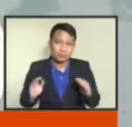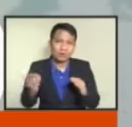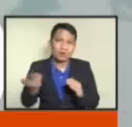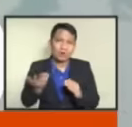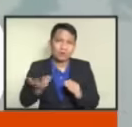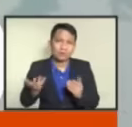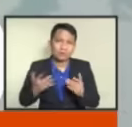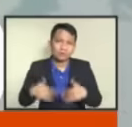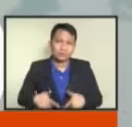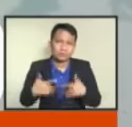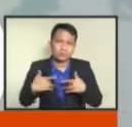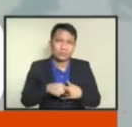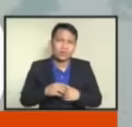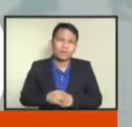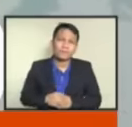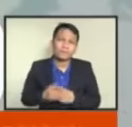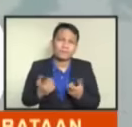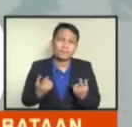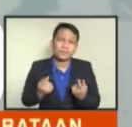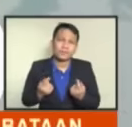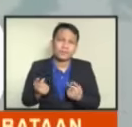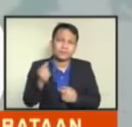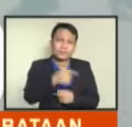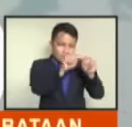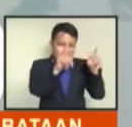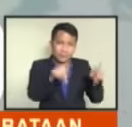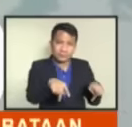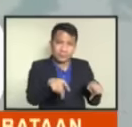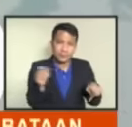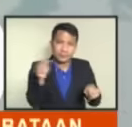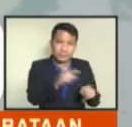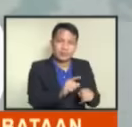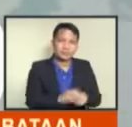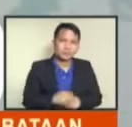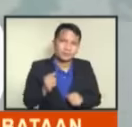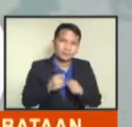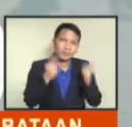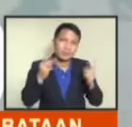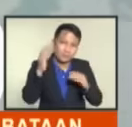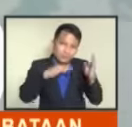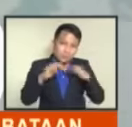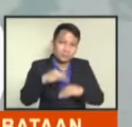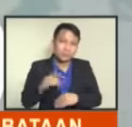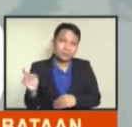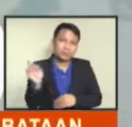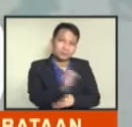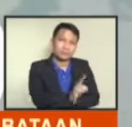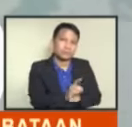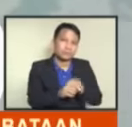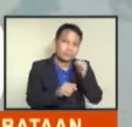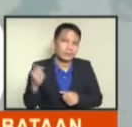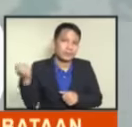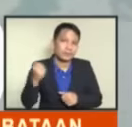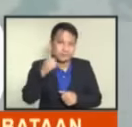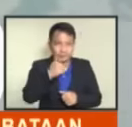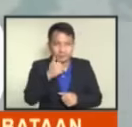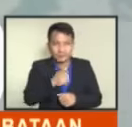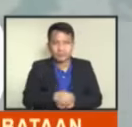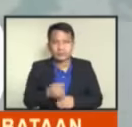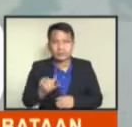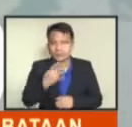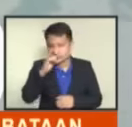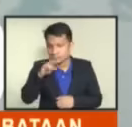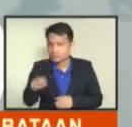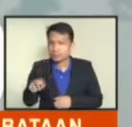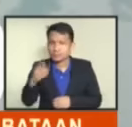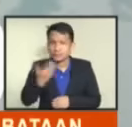anong buhay talaga ang meron kami. So pagkuha ko, sir, ng apartment, doon po ako nagka-problema kasi doon niya talaga dinadala mismo yung babae. Oh, ilan taon po yung